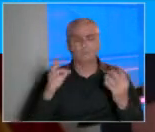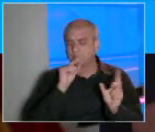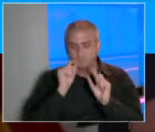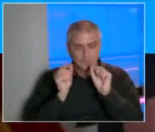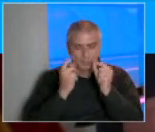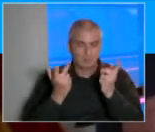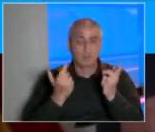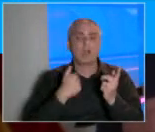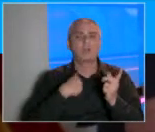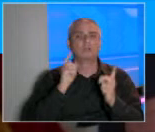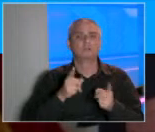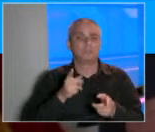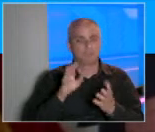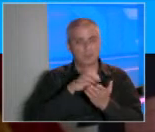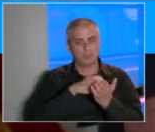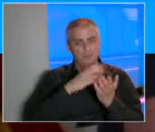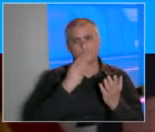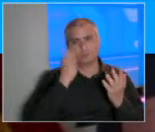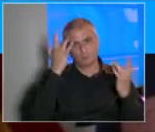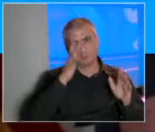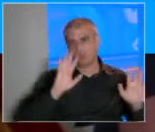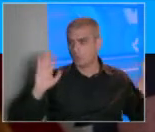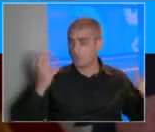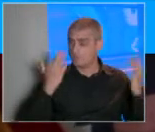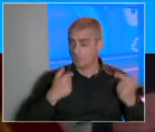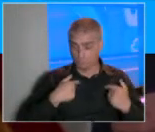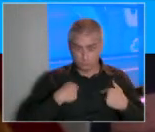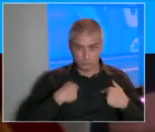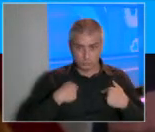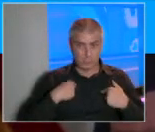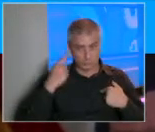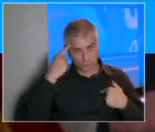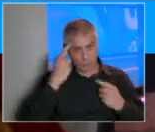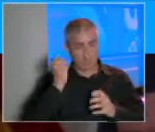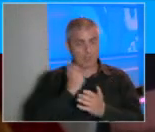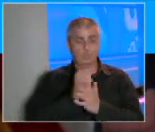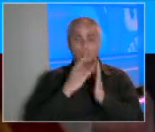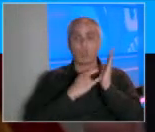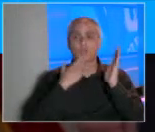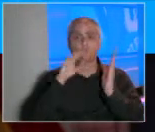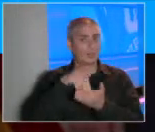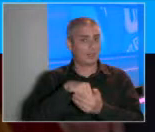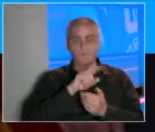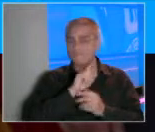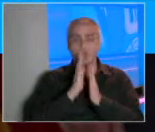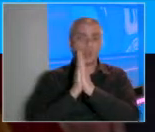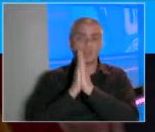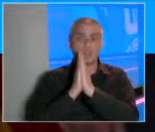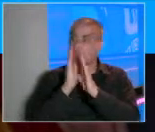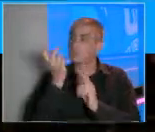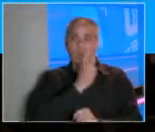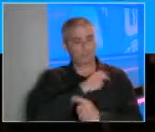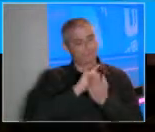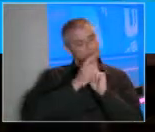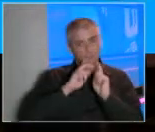הסמנטיקה. אנחנו צריכים לדאוג ליישובים היהודים. ברגע שאני יודע להכיל להם את החוק הישראלי, ולא להתחנן לכל קצין